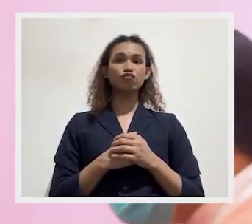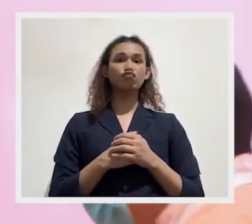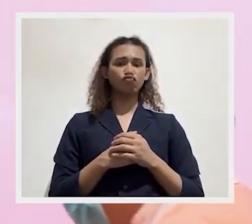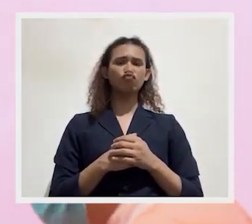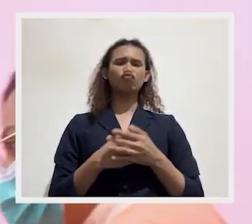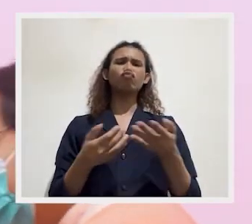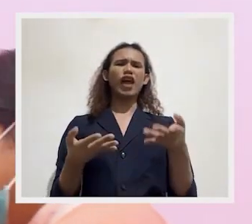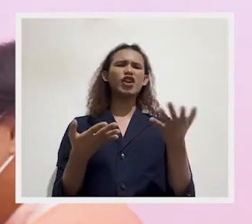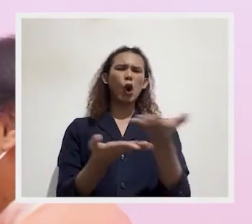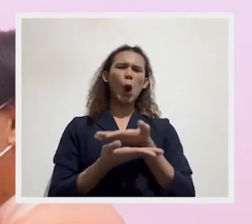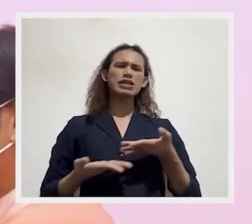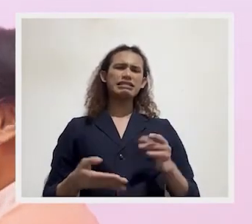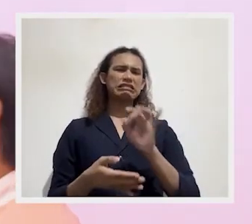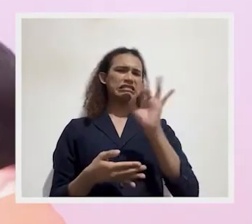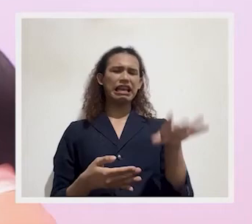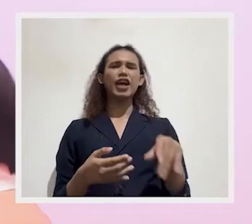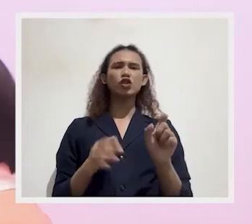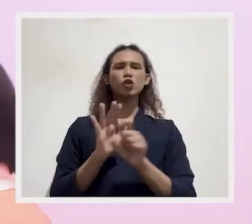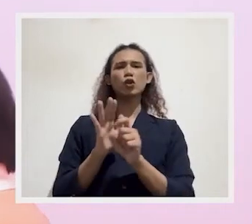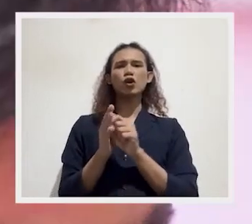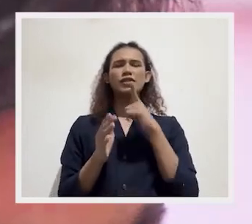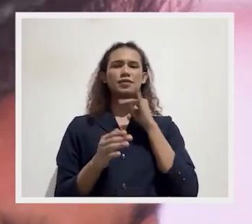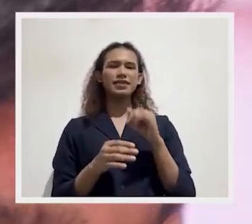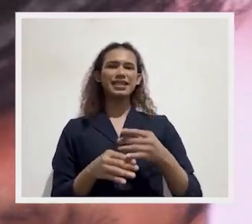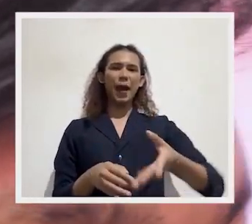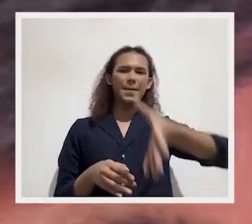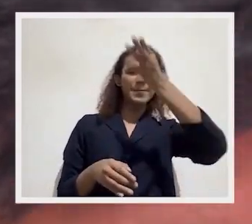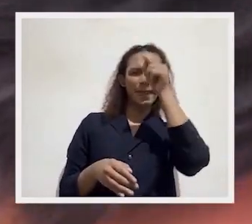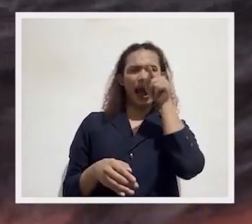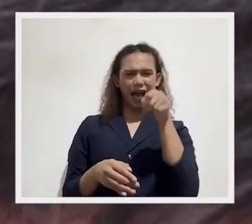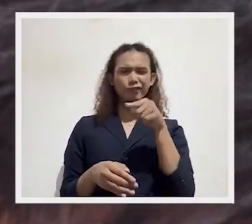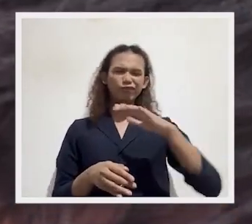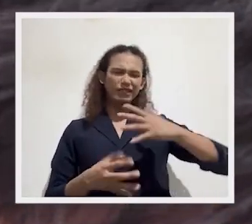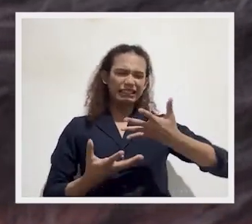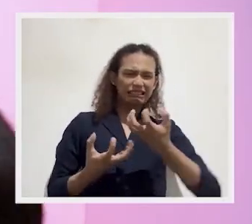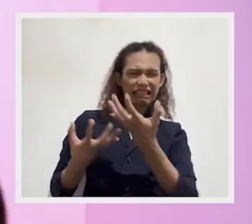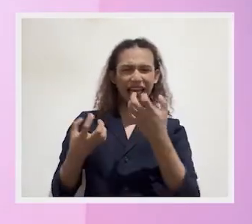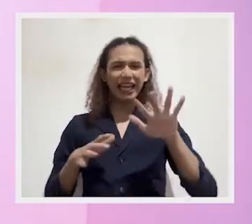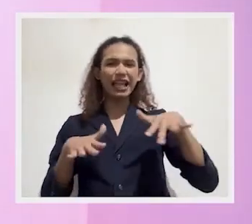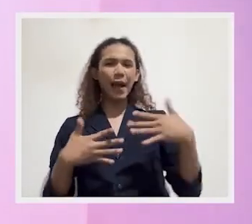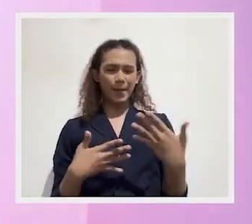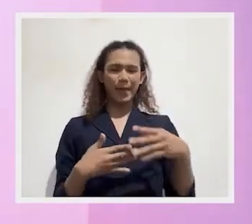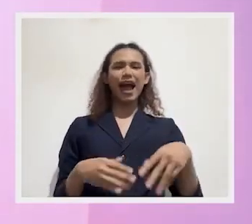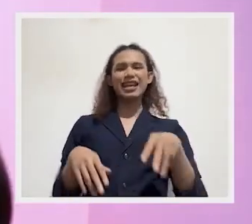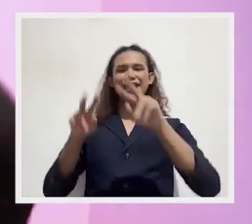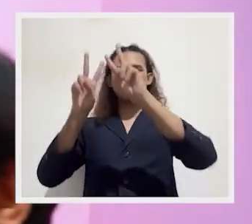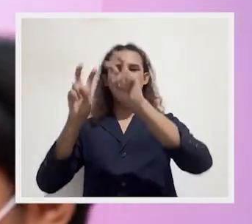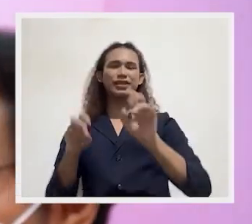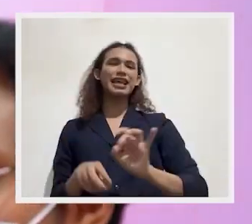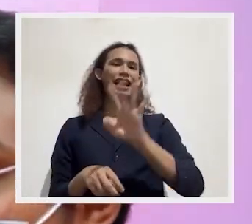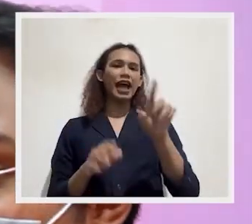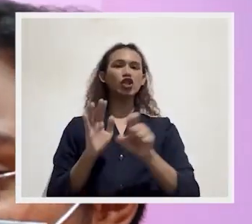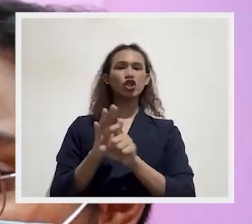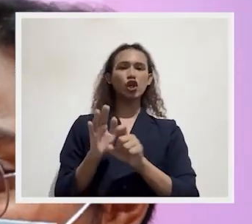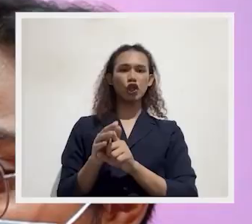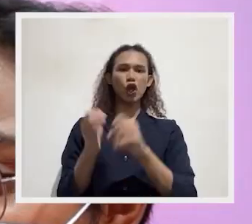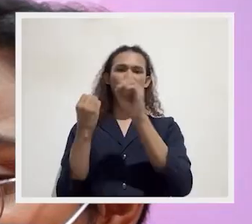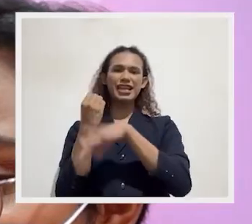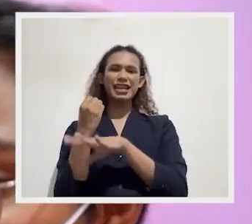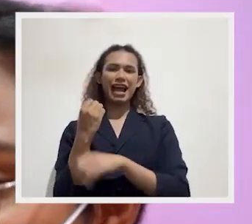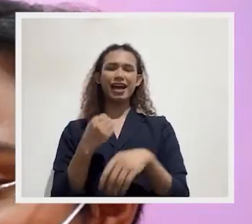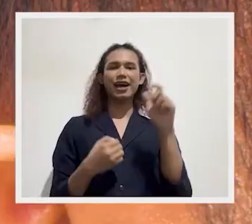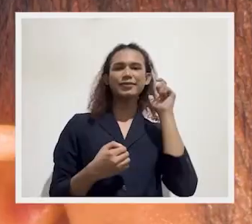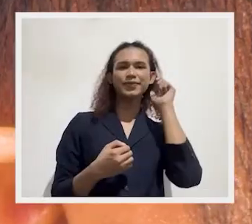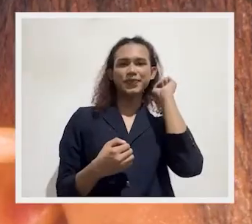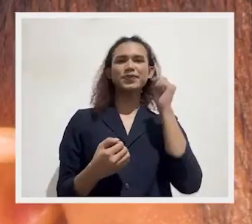Pada kondisi tertentu, untuk membantu menegakkan diagnosis dengan pemeriksaan penunjang, pengambilan spesimen darah